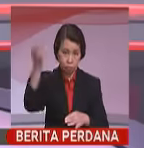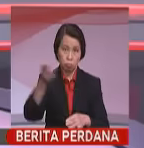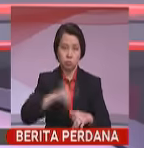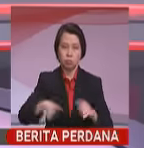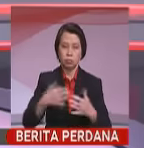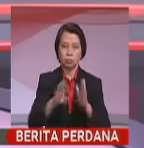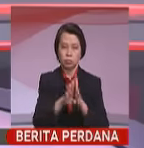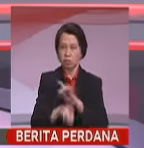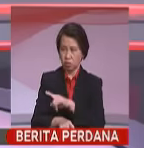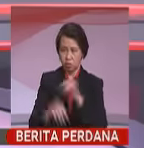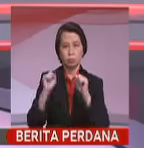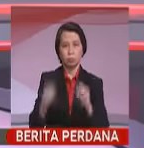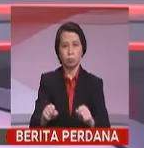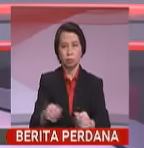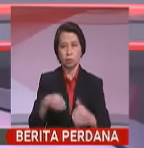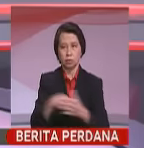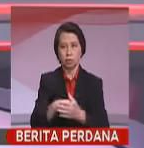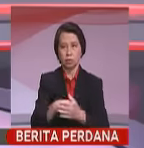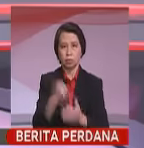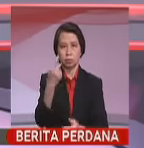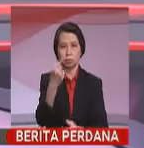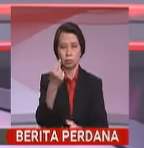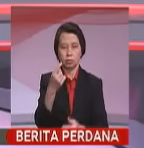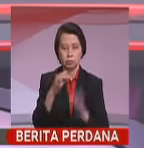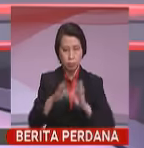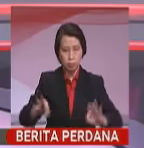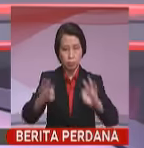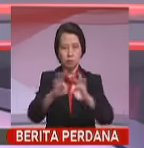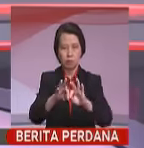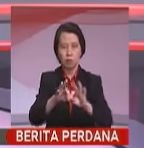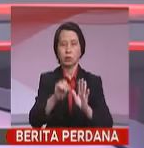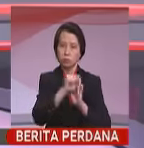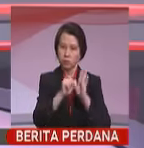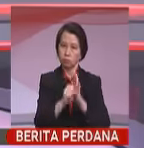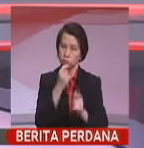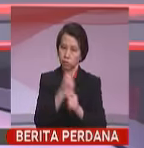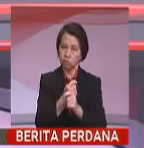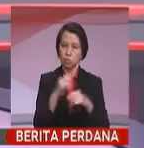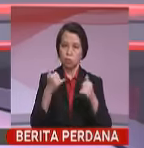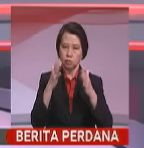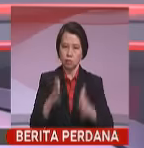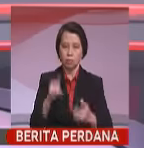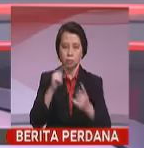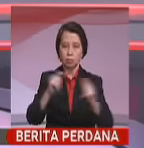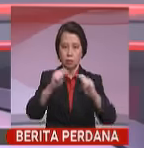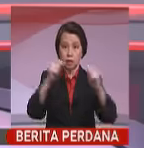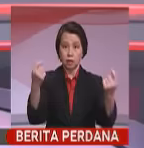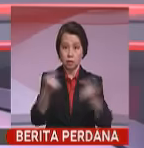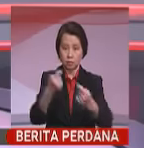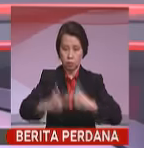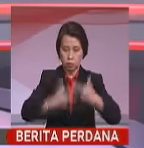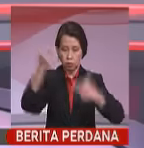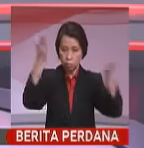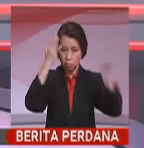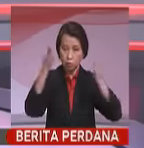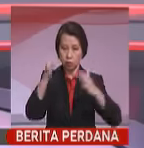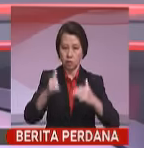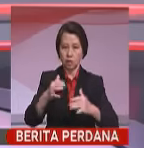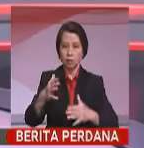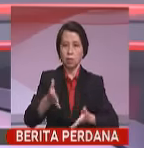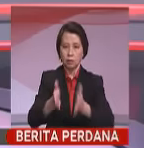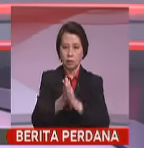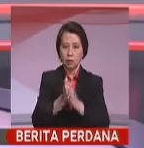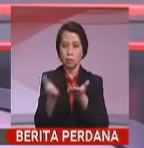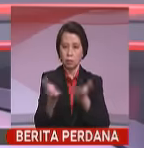ingin membuktikan kemampuannya dalam kesebelasan utama. Itu syarat yang ditetapkan pemain berkenaan kepada pasukan Liga Malaysia yang mahu